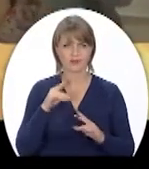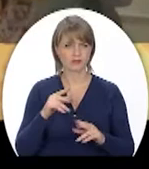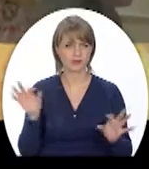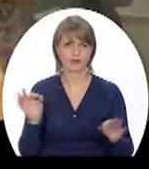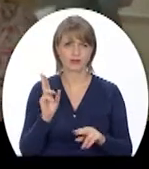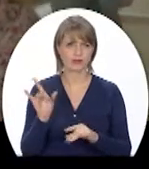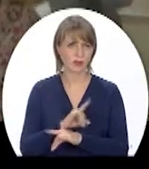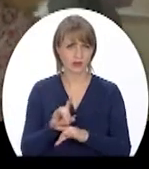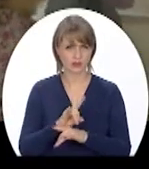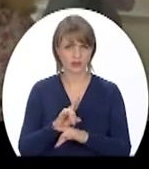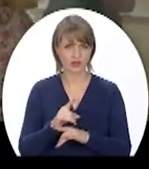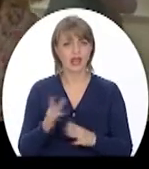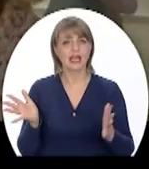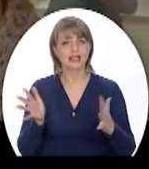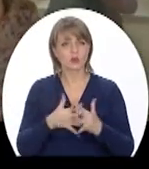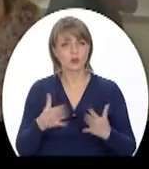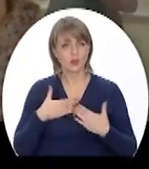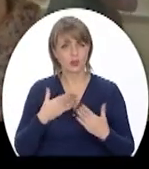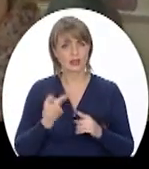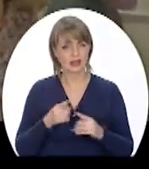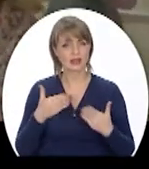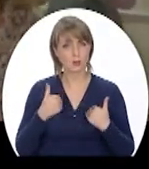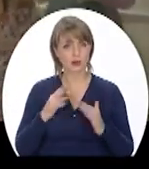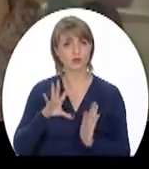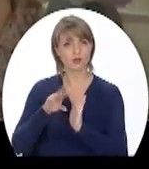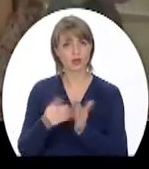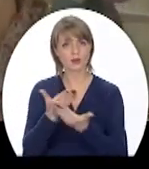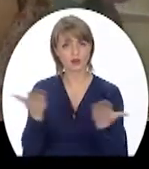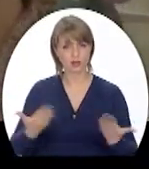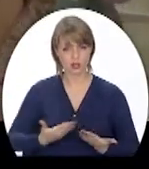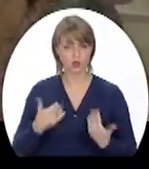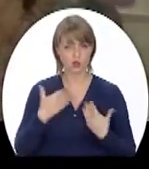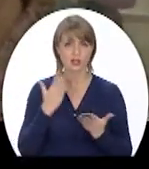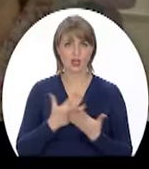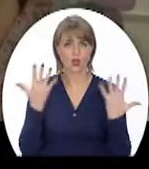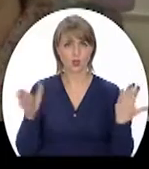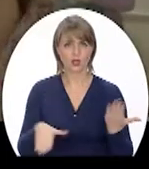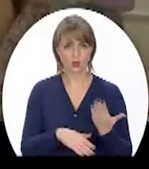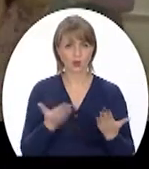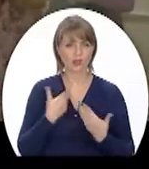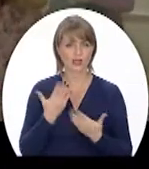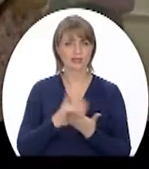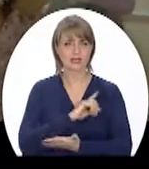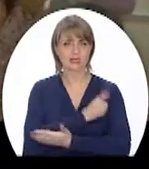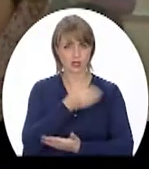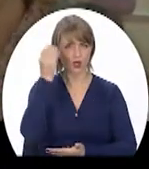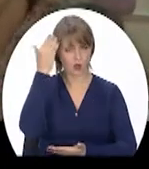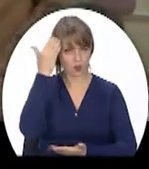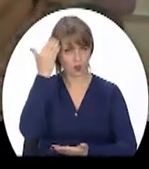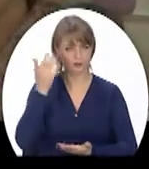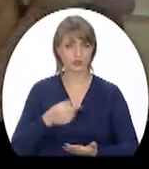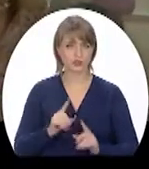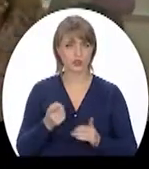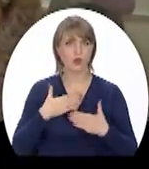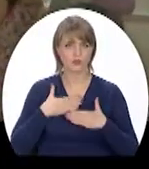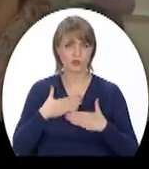так. Инклюзия – это у нас. Это мы включаемся в их жизнь в первую очередь. У нас есть руки, ноги, у нас есть силы, у нас есть ум.